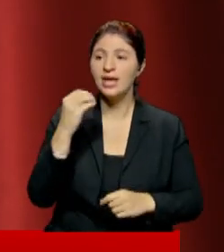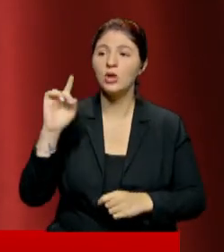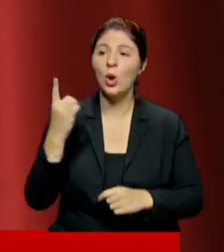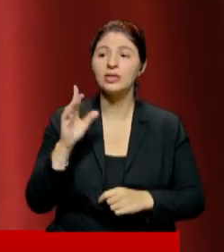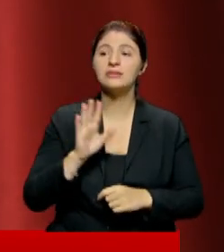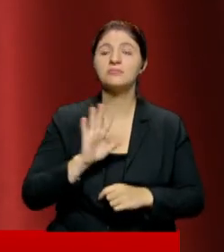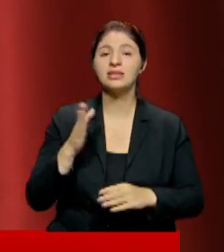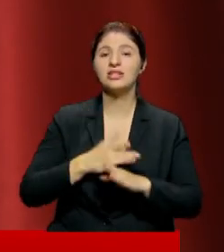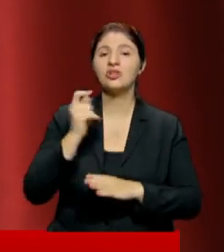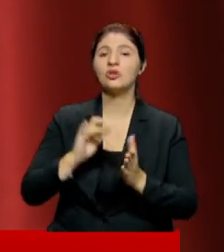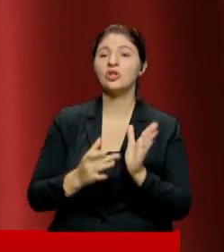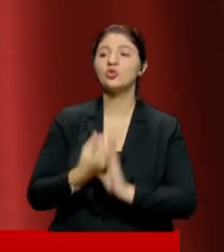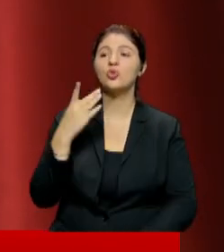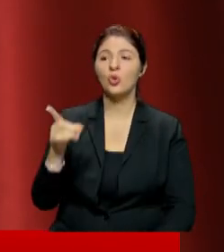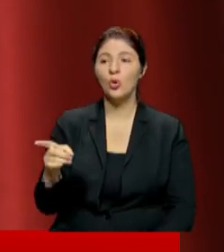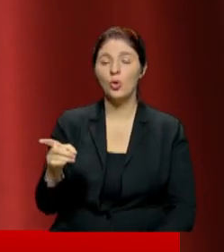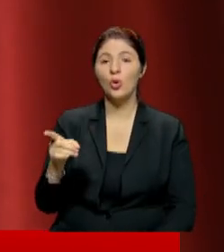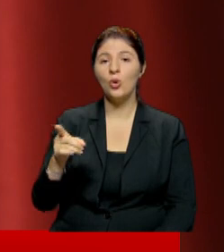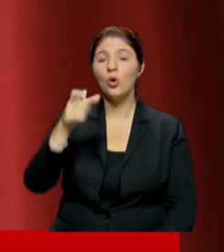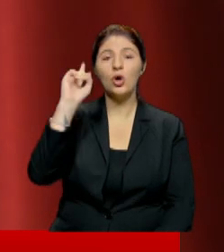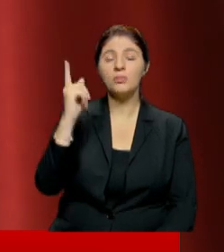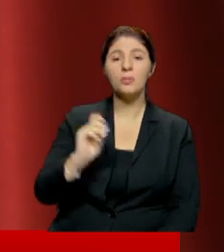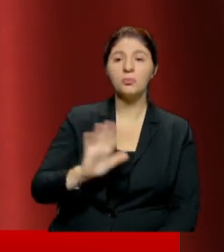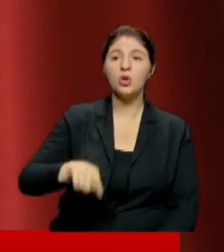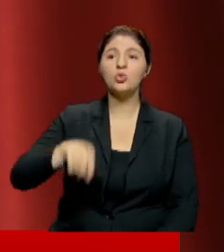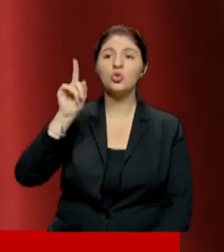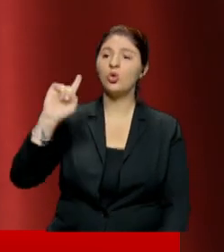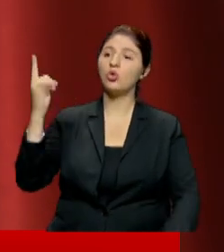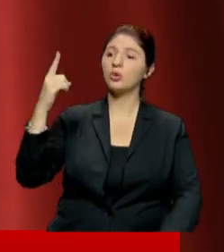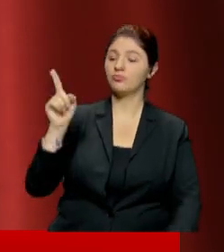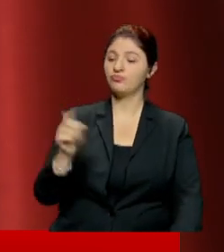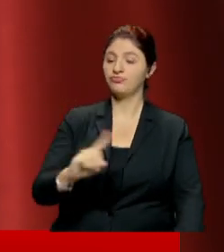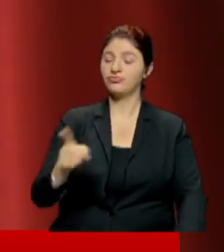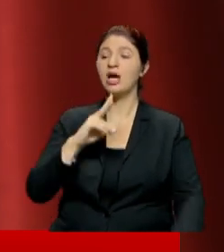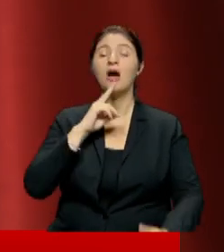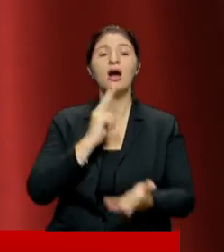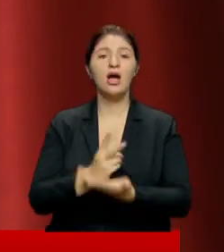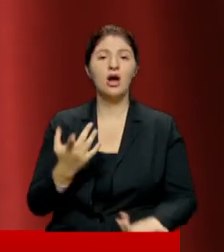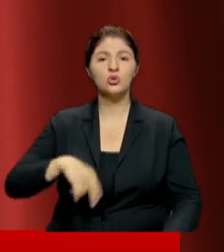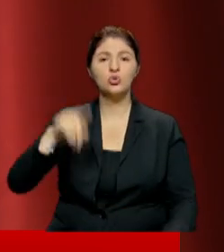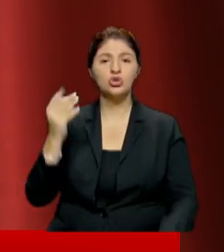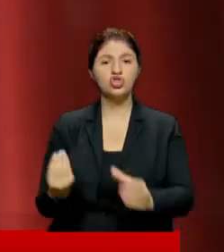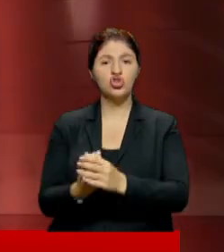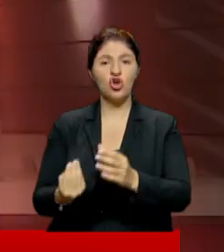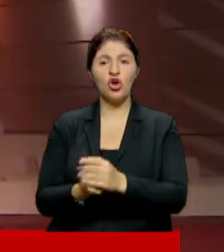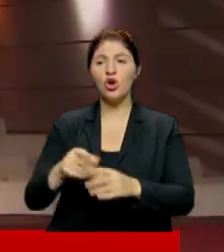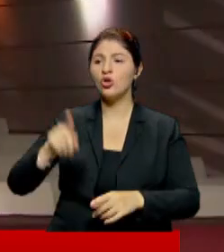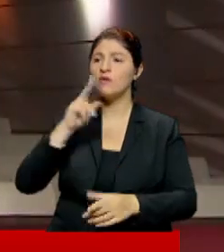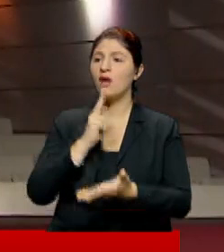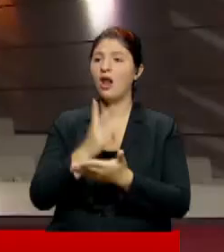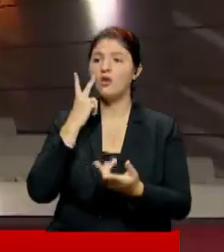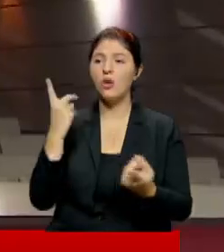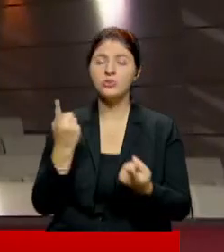iyi yönetilmediğini gerçeği ortaya çıkıyor yönetilmiyor günlük yönetiliyor kararlar günlük alınıyor günlük alınan